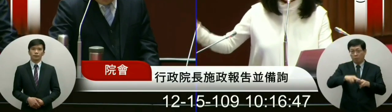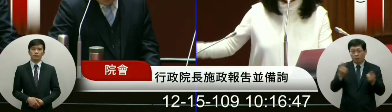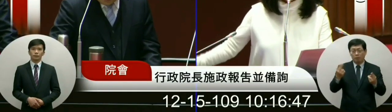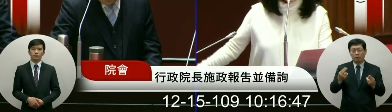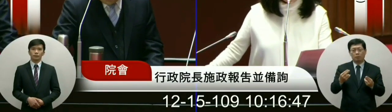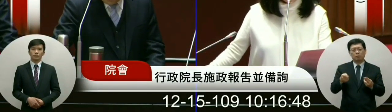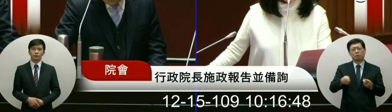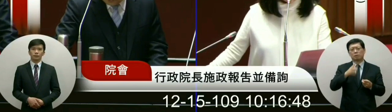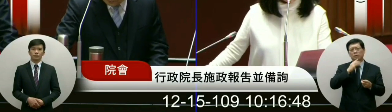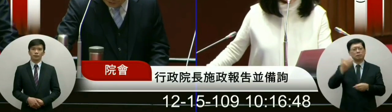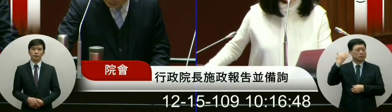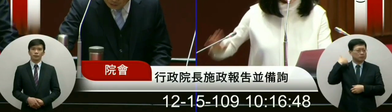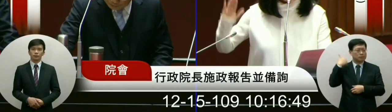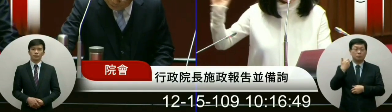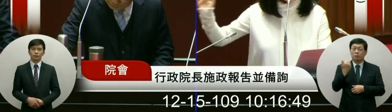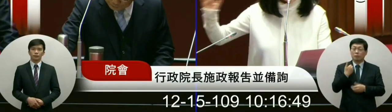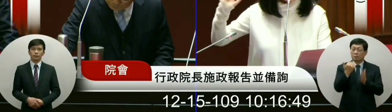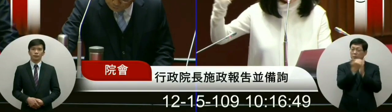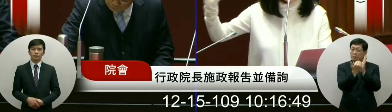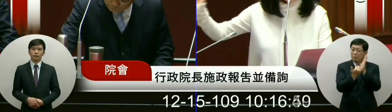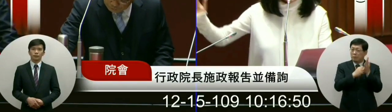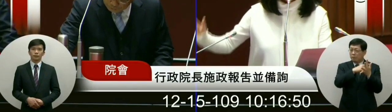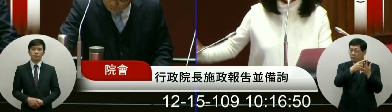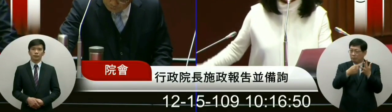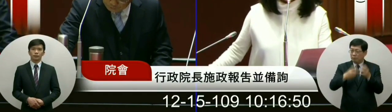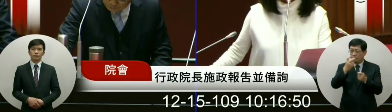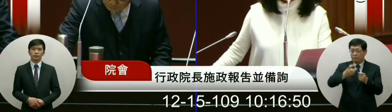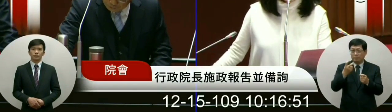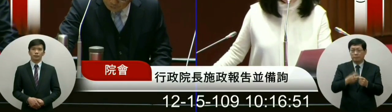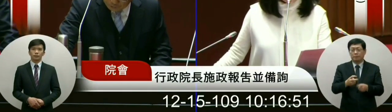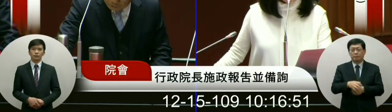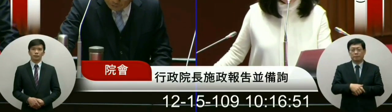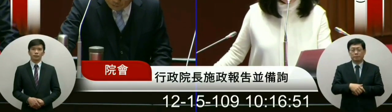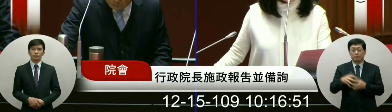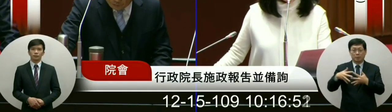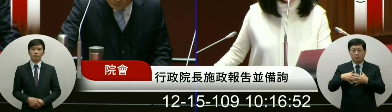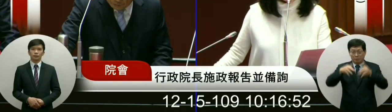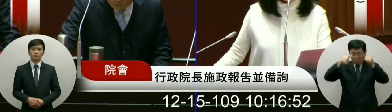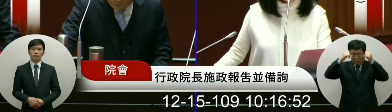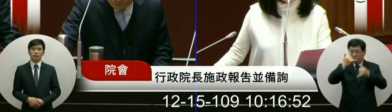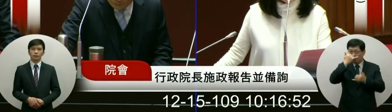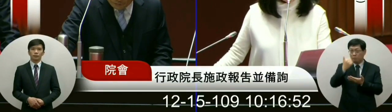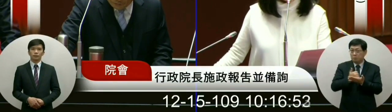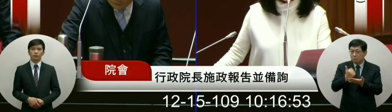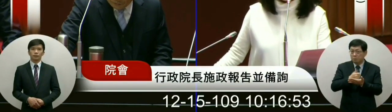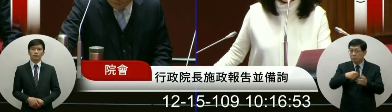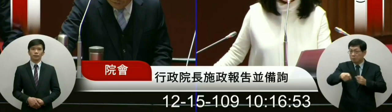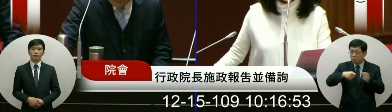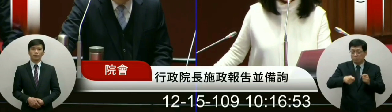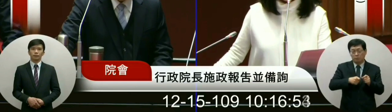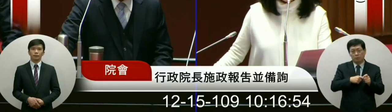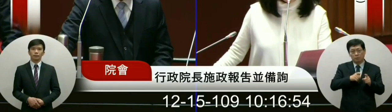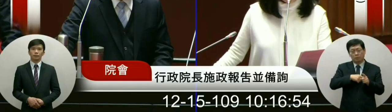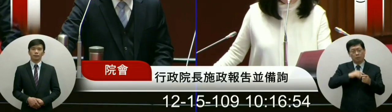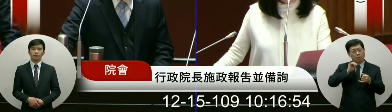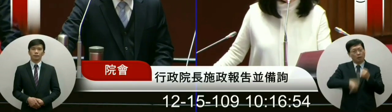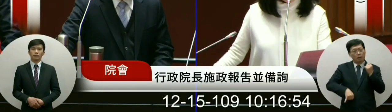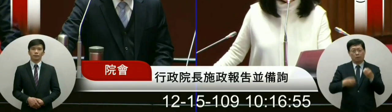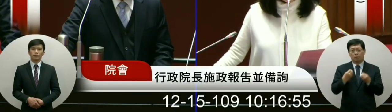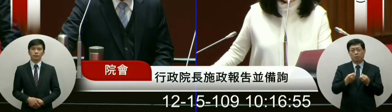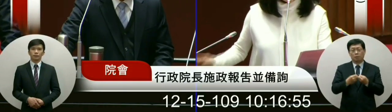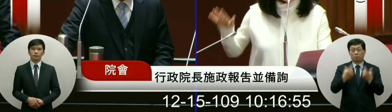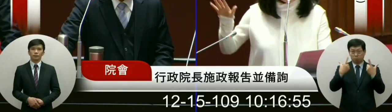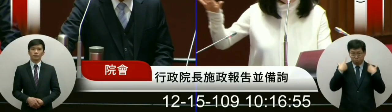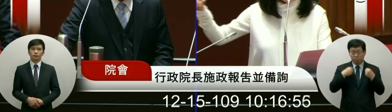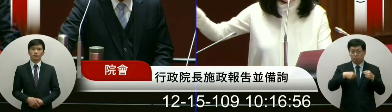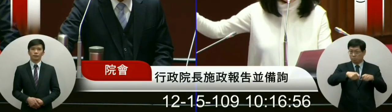其实已经脱离了我刚刚说的近二十年来美牛美猪进口政策的轨迹。原本